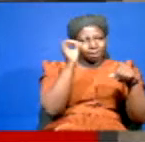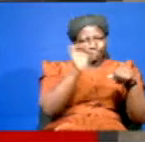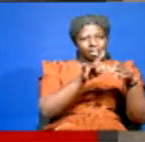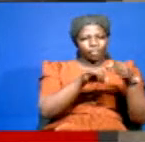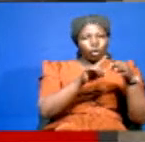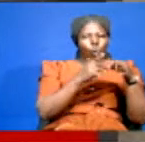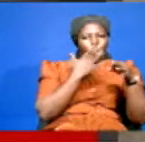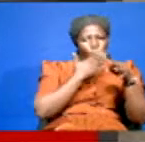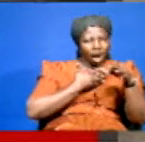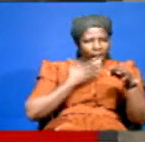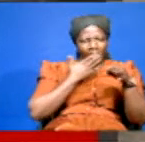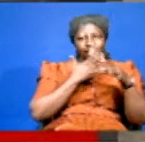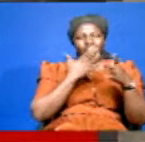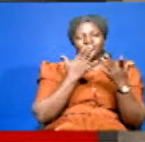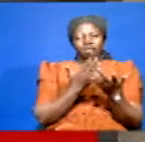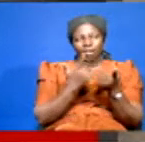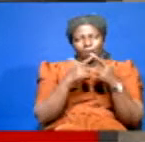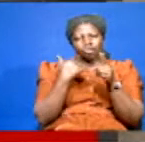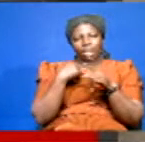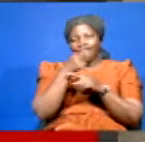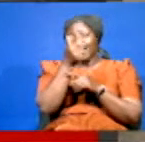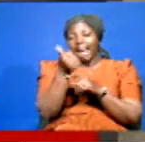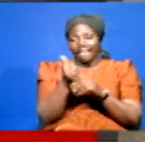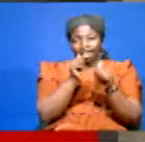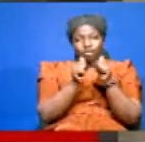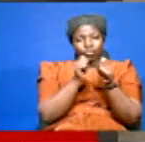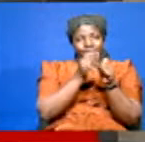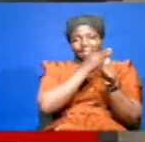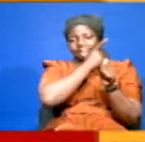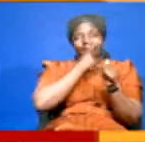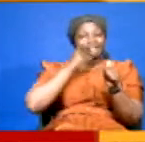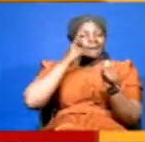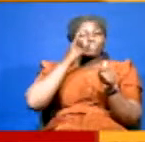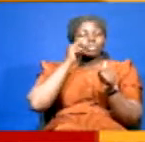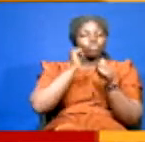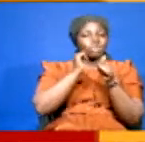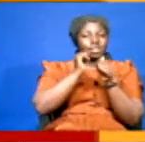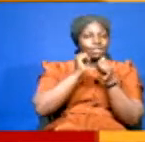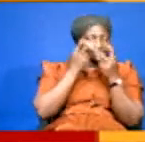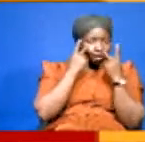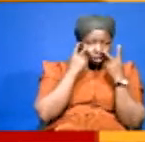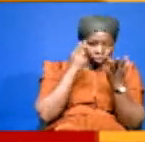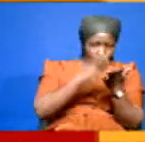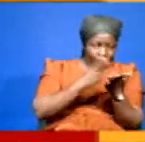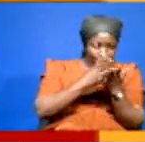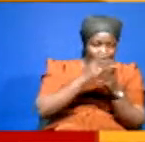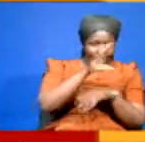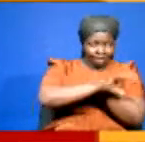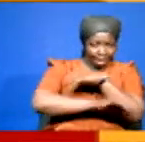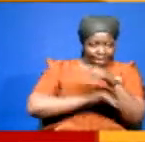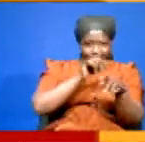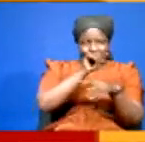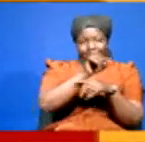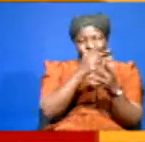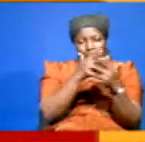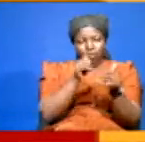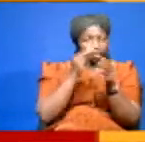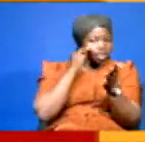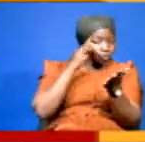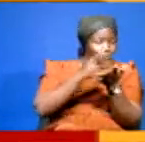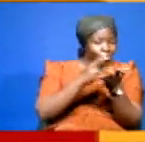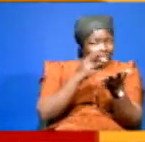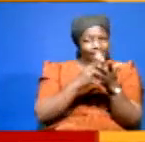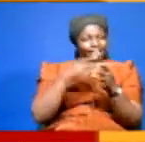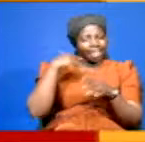linachochea hali ya ukame ambayo inashuhudiwa humu nchini. Bwana Yogo, ni hali ambayo imekuwa ikishuhudiwa miaka nenda miaka rudi. Kama